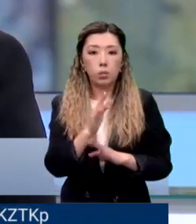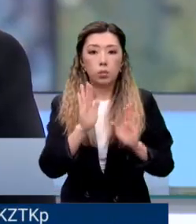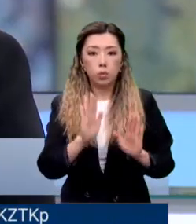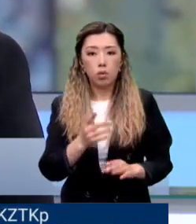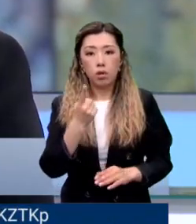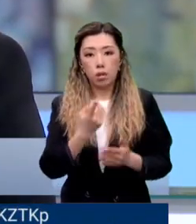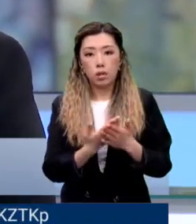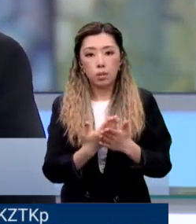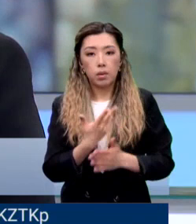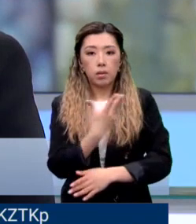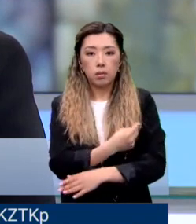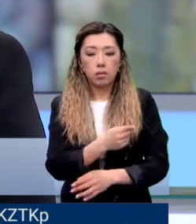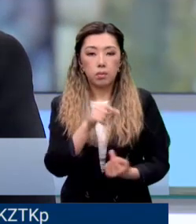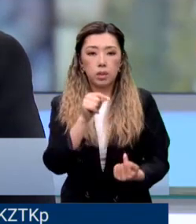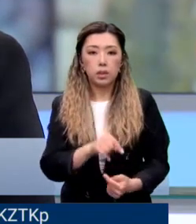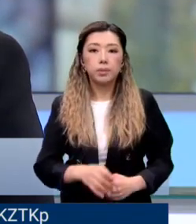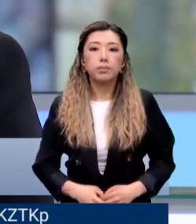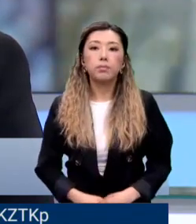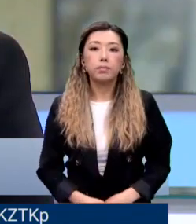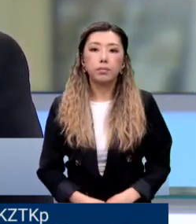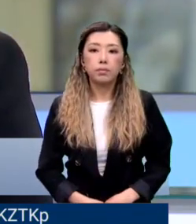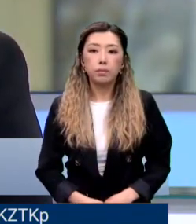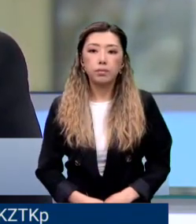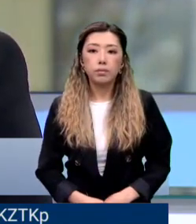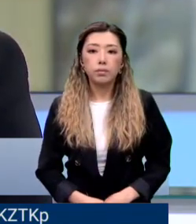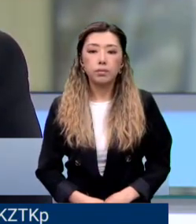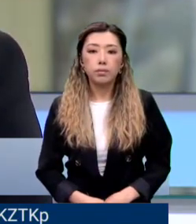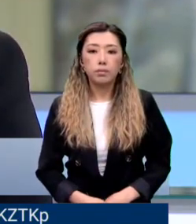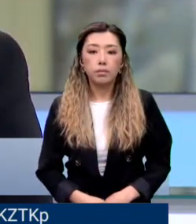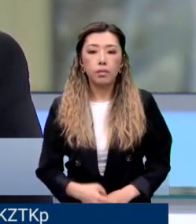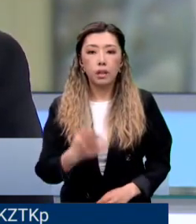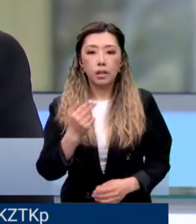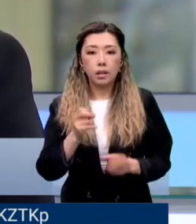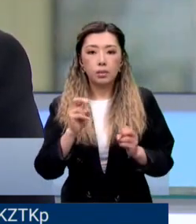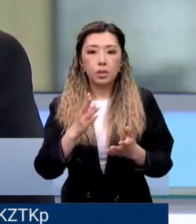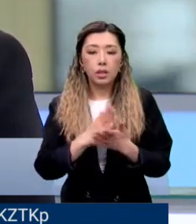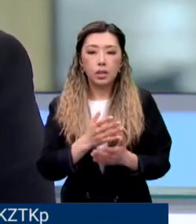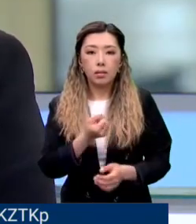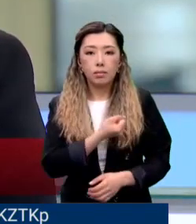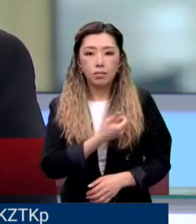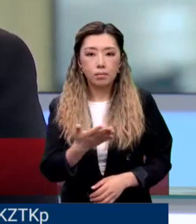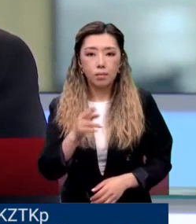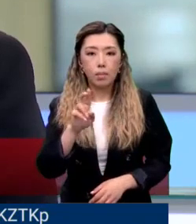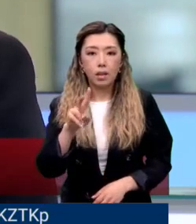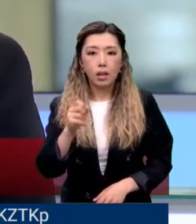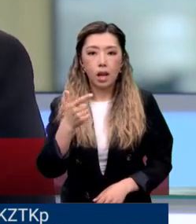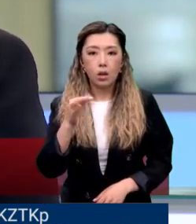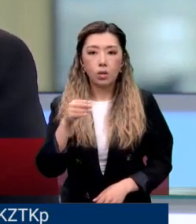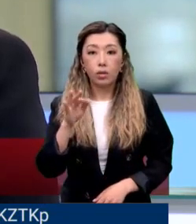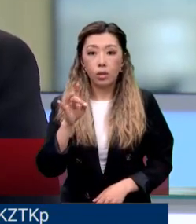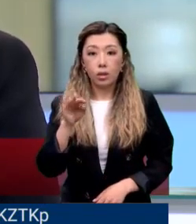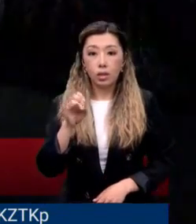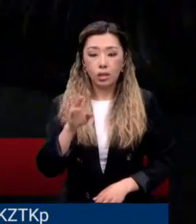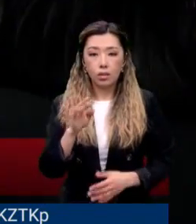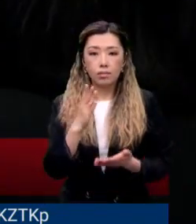этот препарат показан. Вообще не секрет, что вот сколь бы щедрой ни была благотворительность, всегда будут критики. Всегда. Но в первую